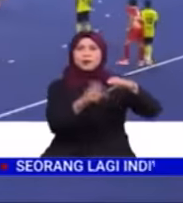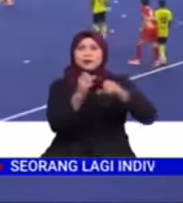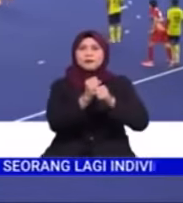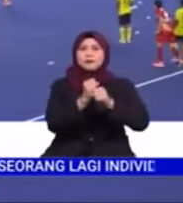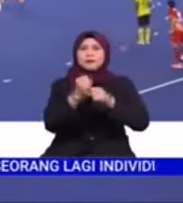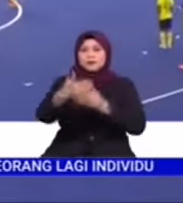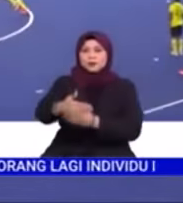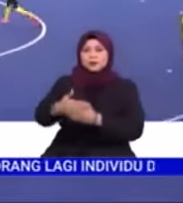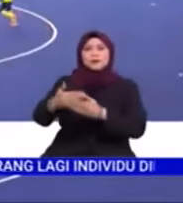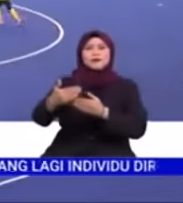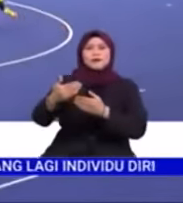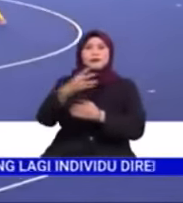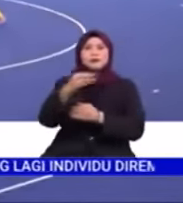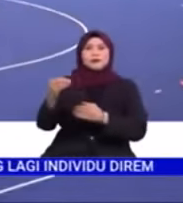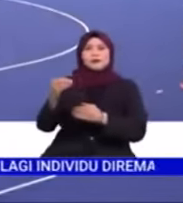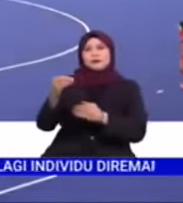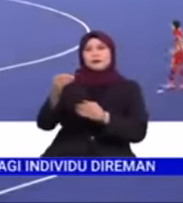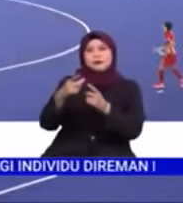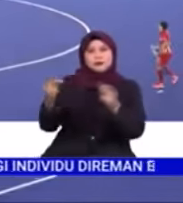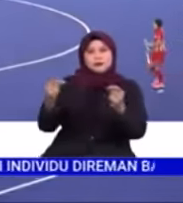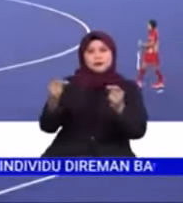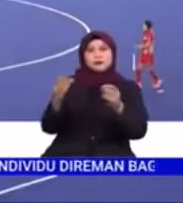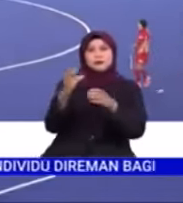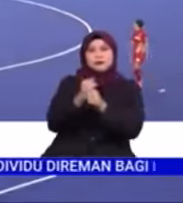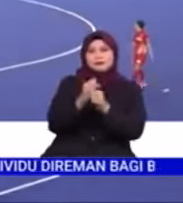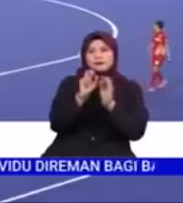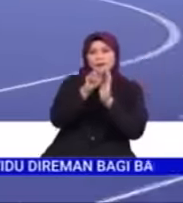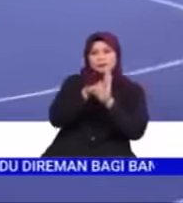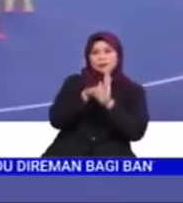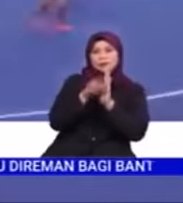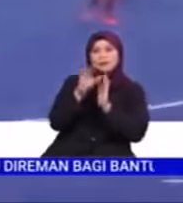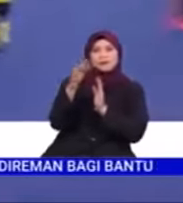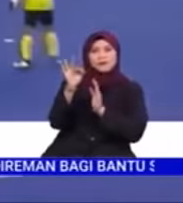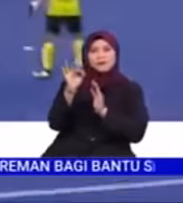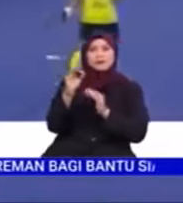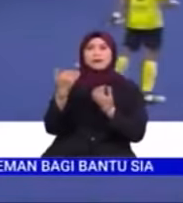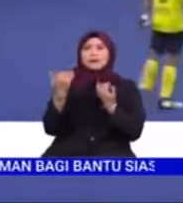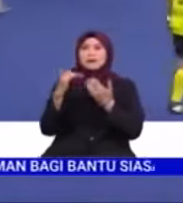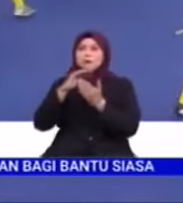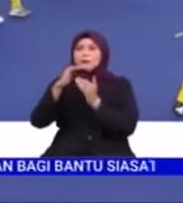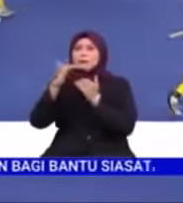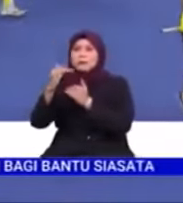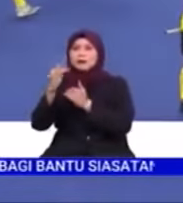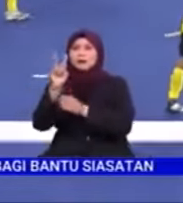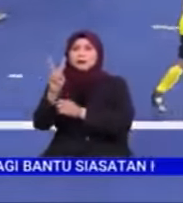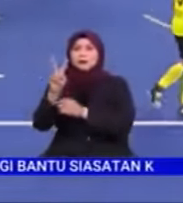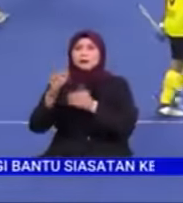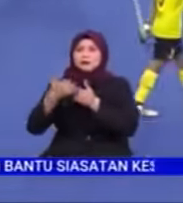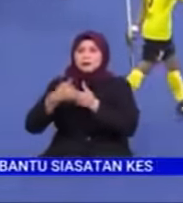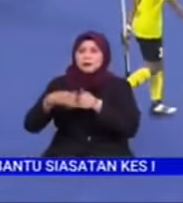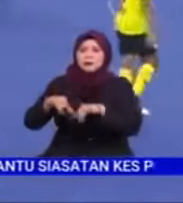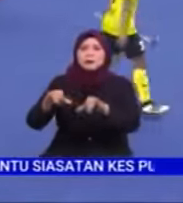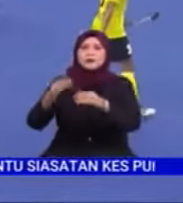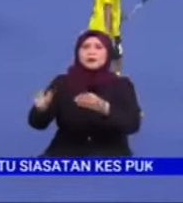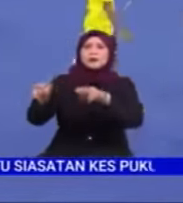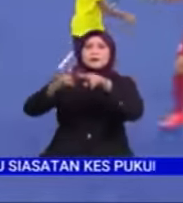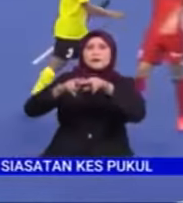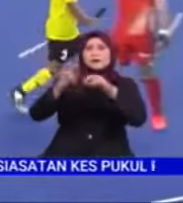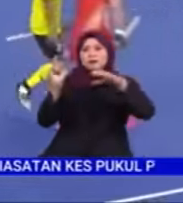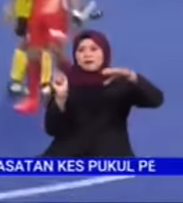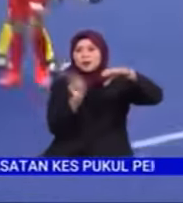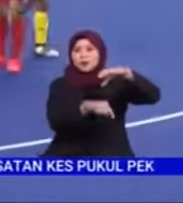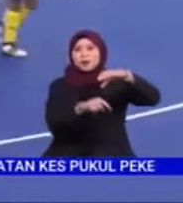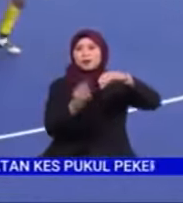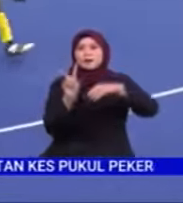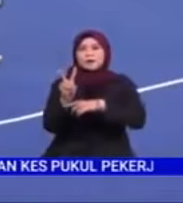sudut Kenal Teh hirotaka zona pada menit ke-11 pada babak kedua pasukan lawan yang beraksi terus menambah Duo lagi gol